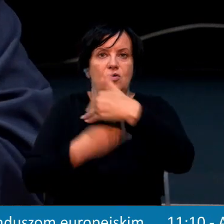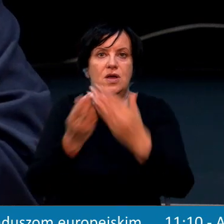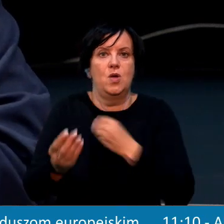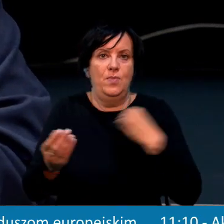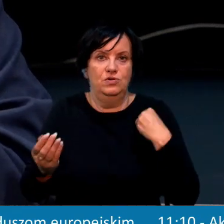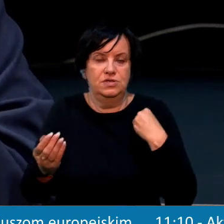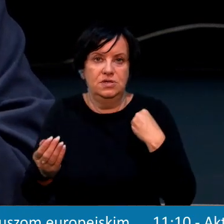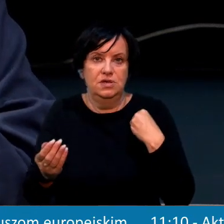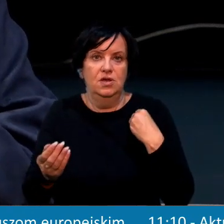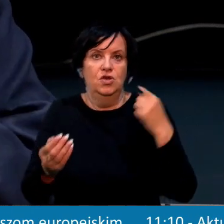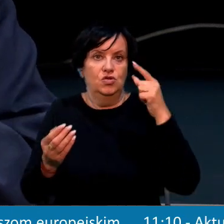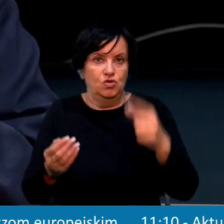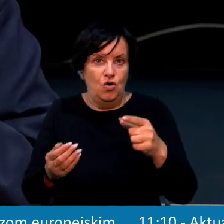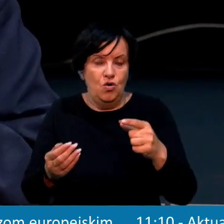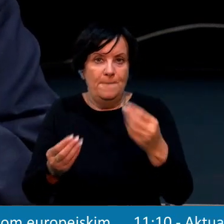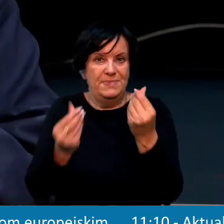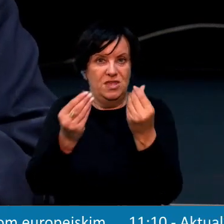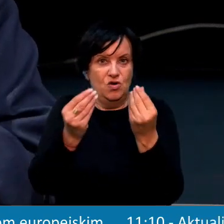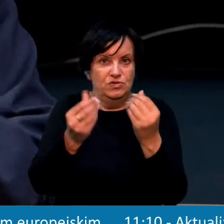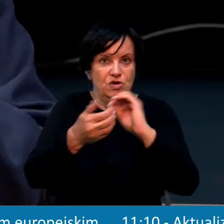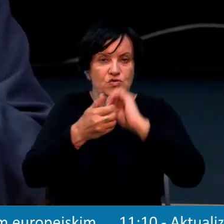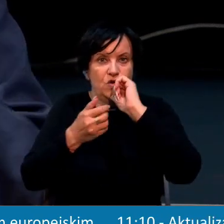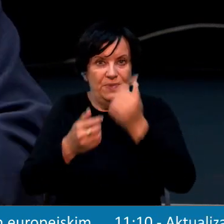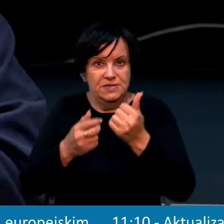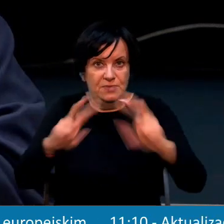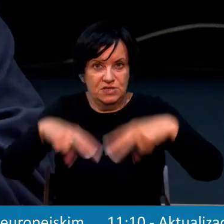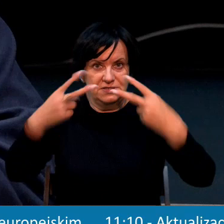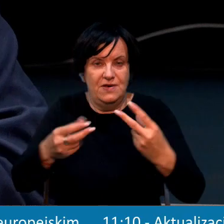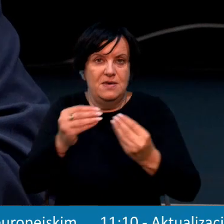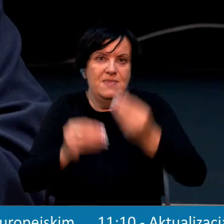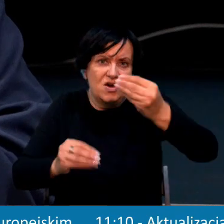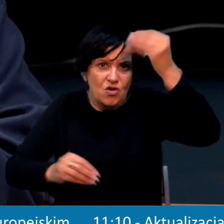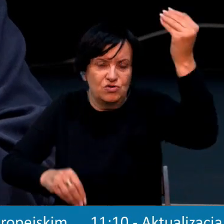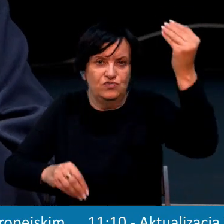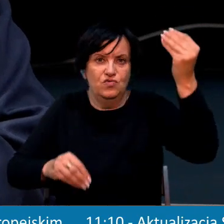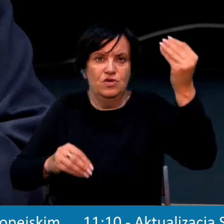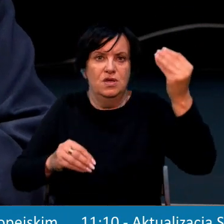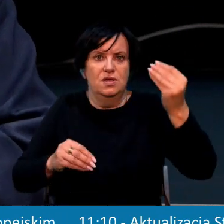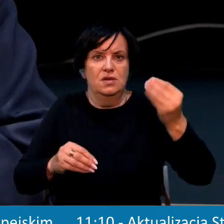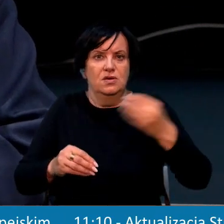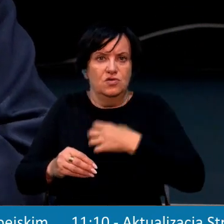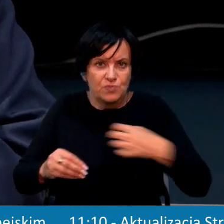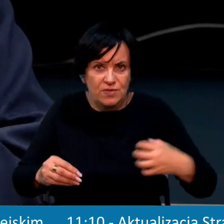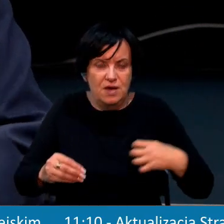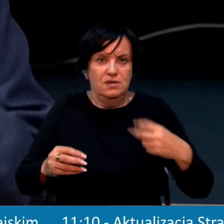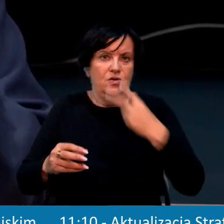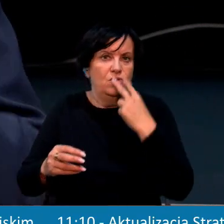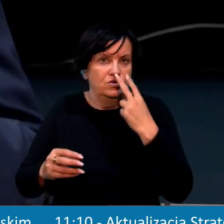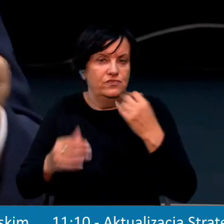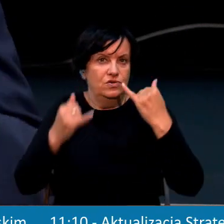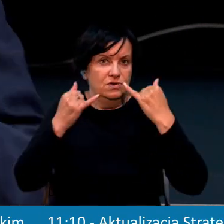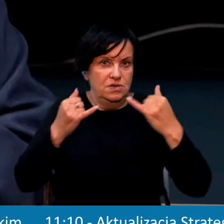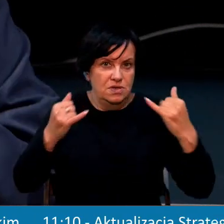I to są pieniądze inwestycyjne. Oczywiście tam są też elementy dopłat bezpośrednich w rolnictwie, ale